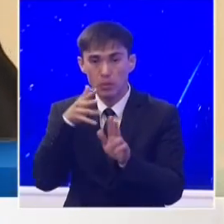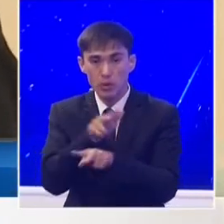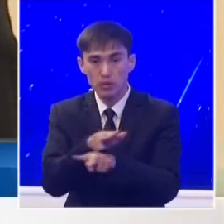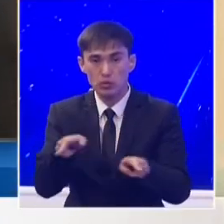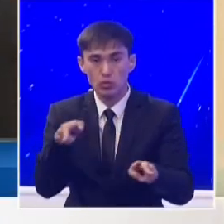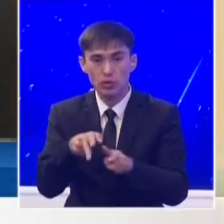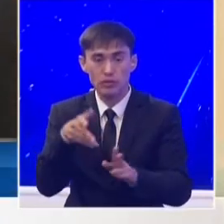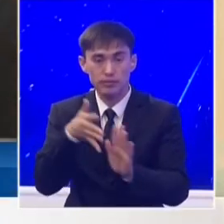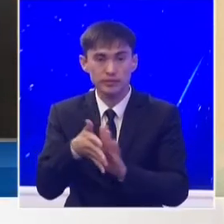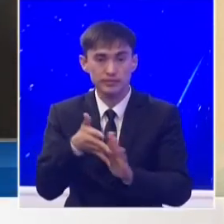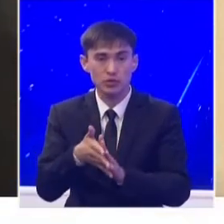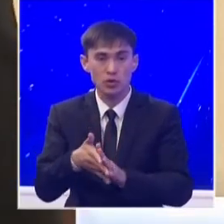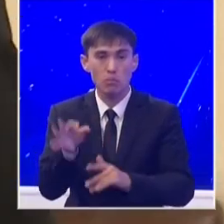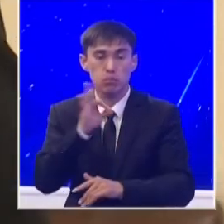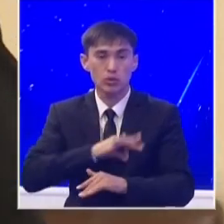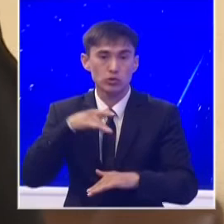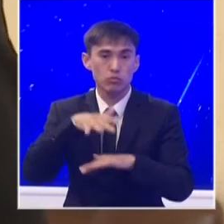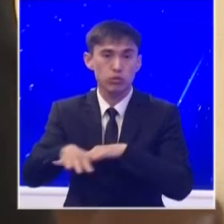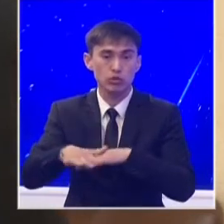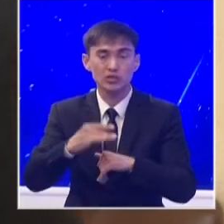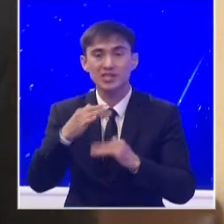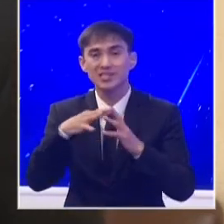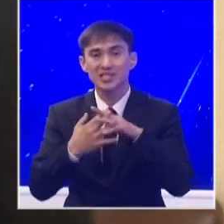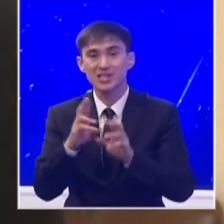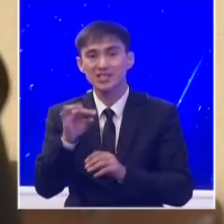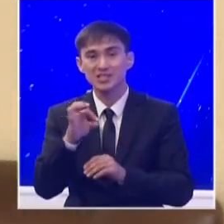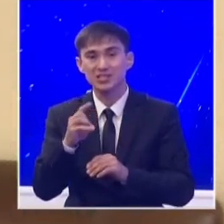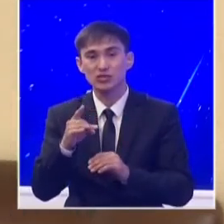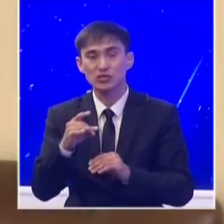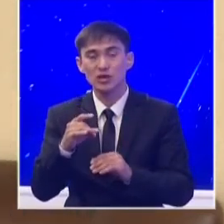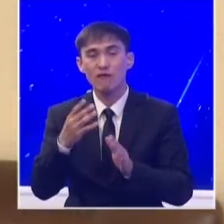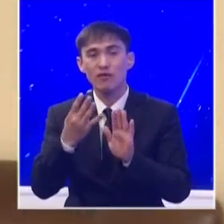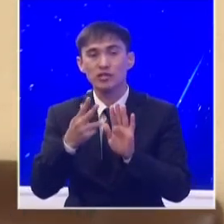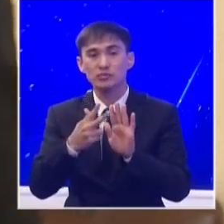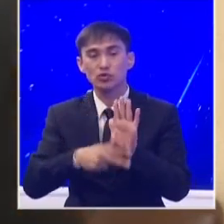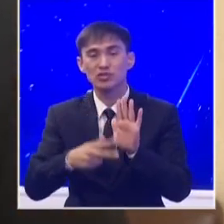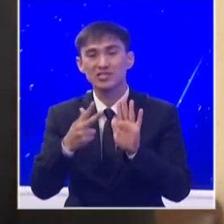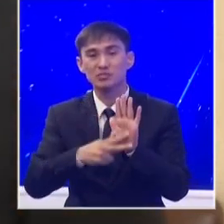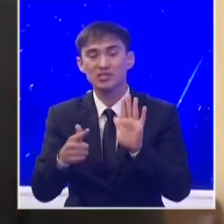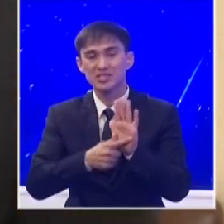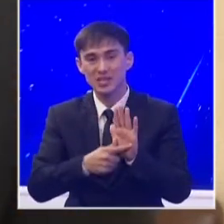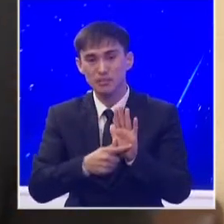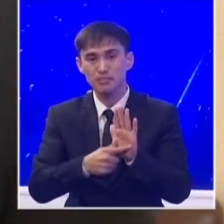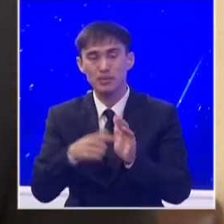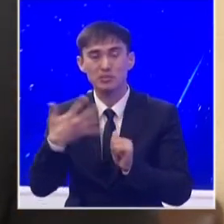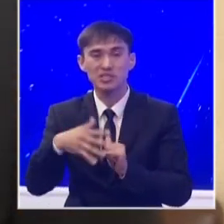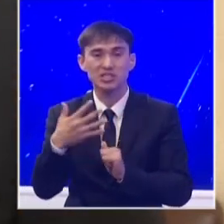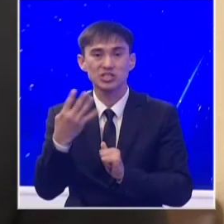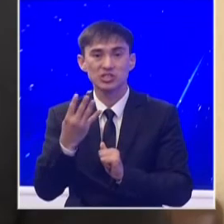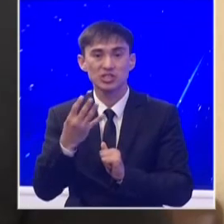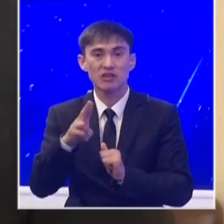полезная площадь дома культуры в селе казал ордынской области составляет 870 семь целых и пятьдесят четыре сотых